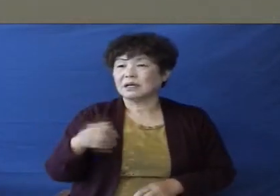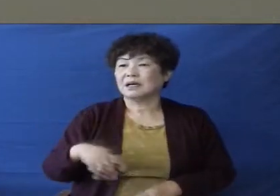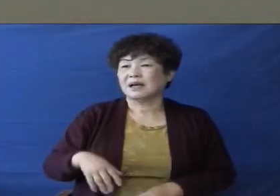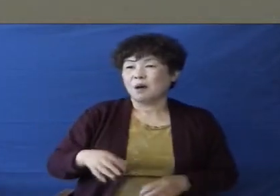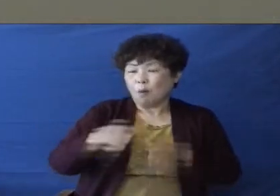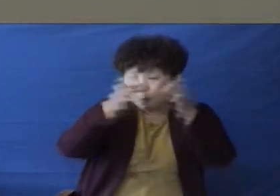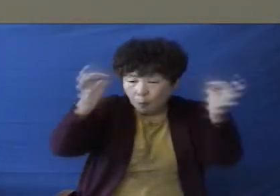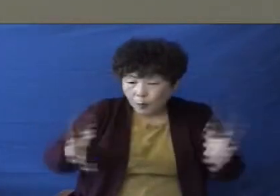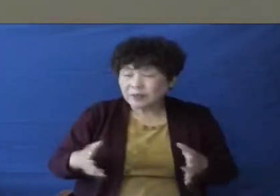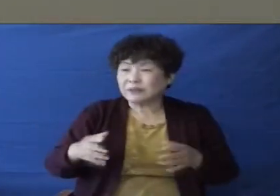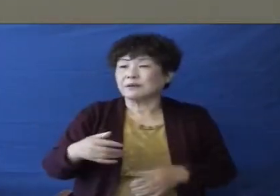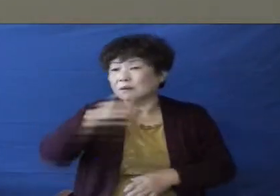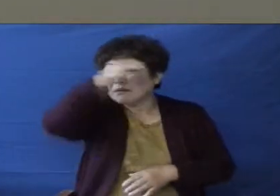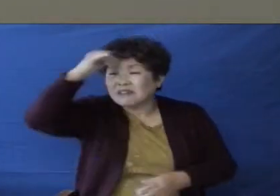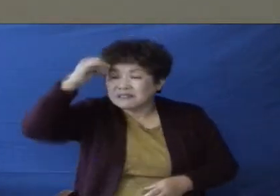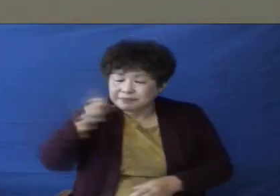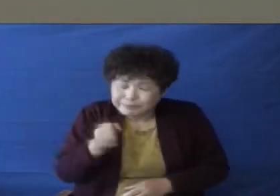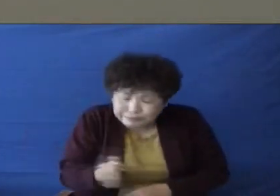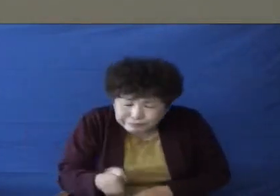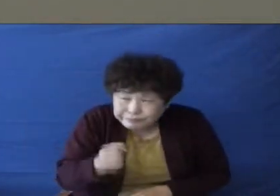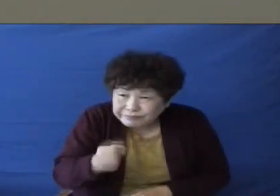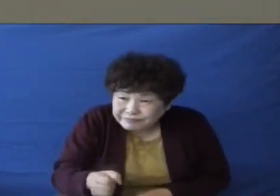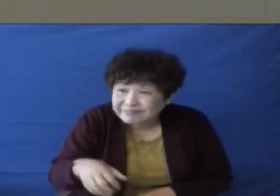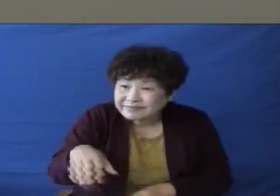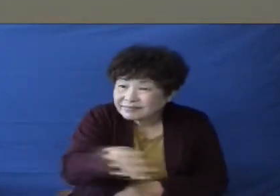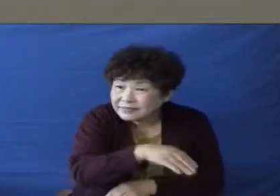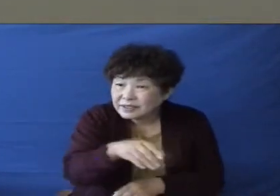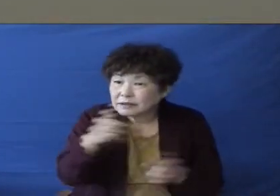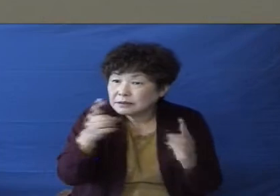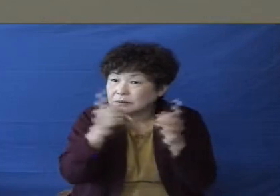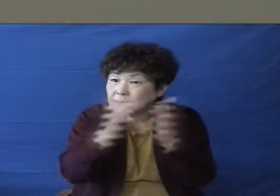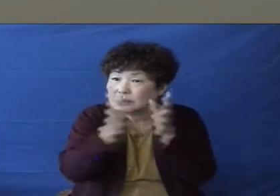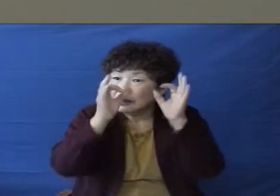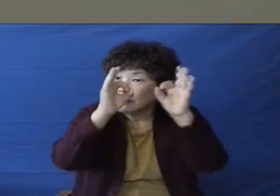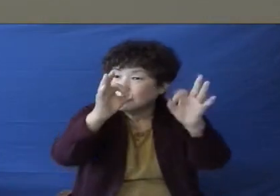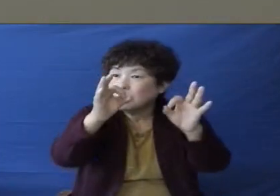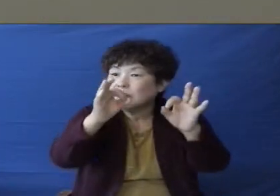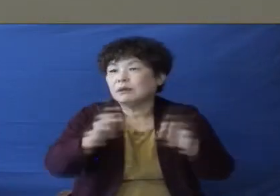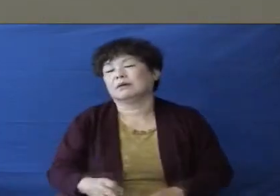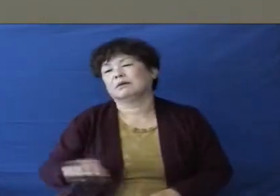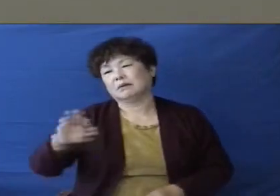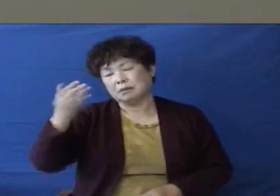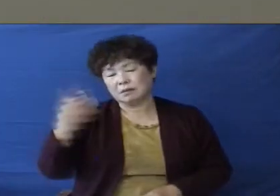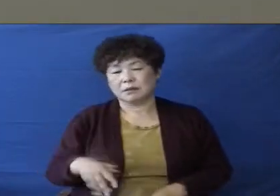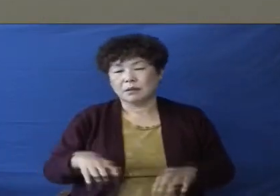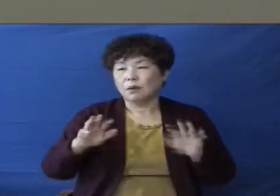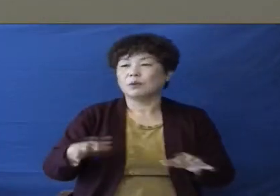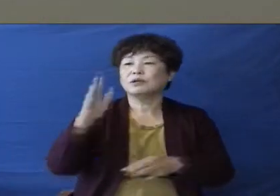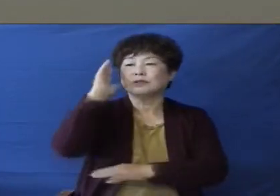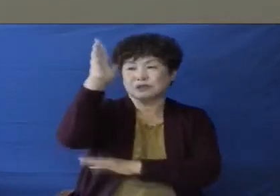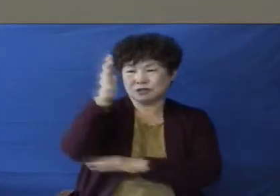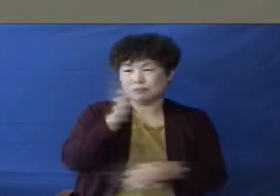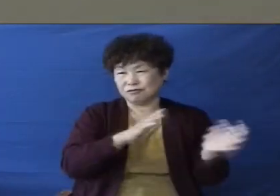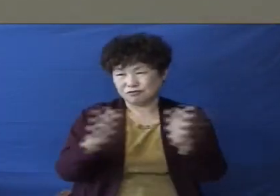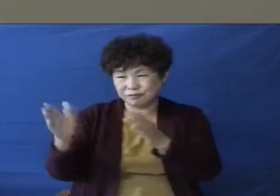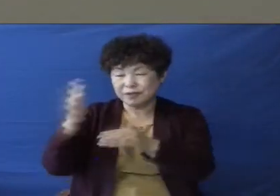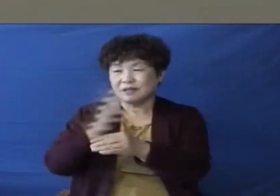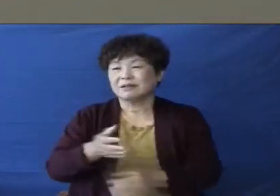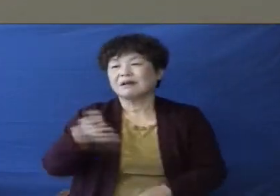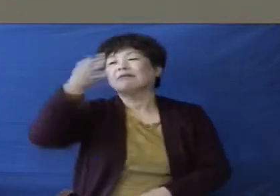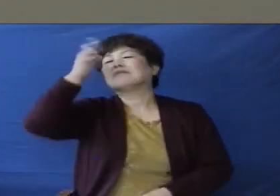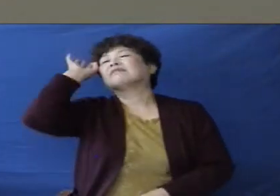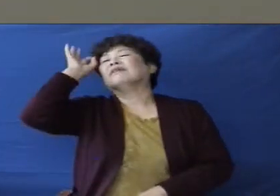펴지는 광경을 봤어요 오늘 이 말씀을 제가 묵상 왔는데 그때 당시 생각이 보통 나는